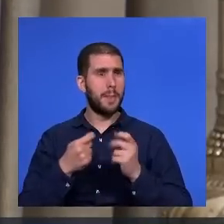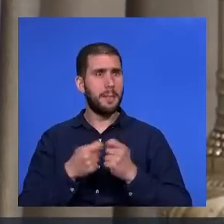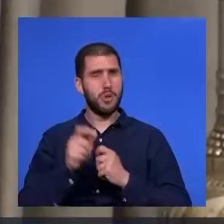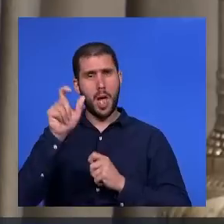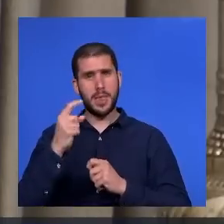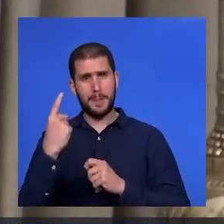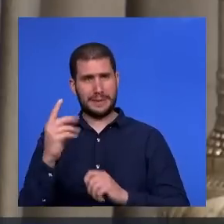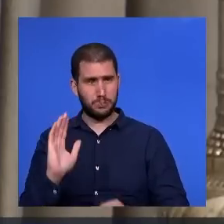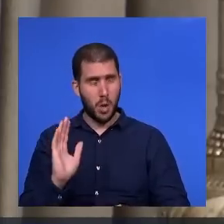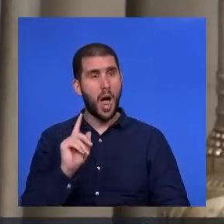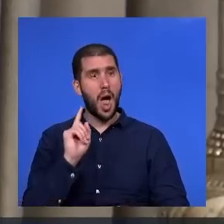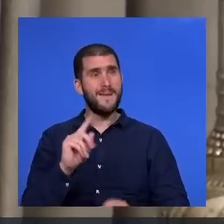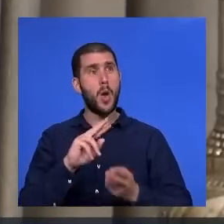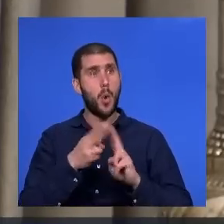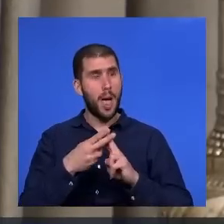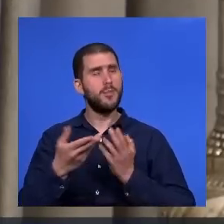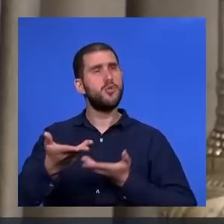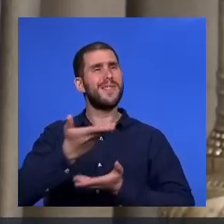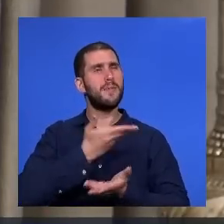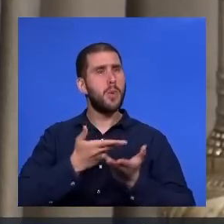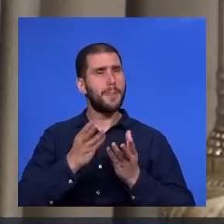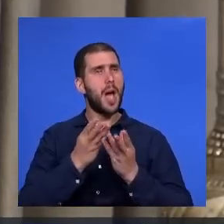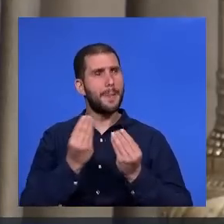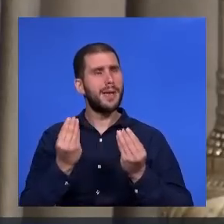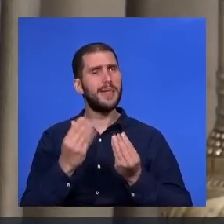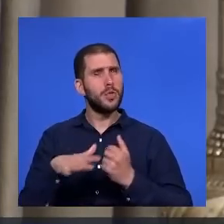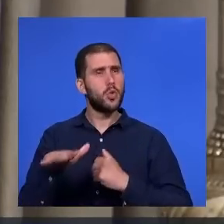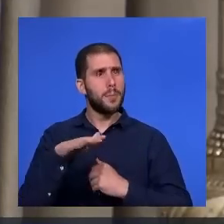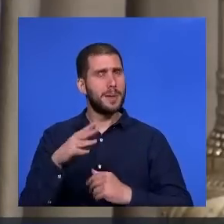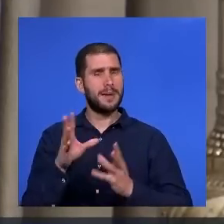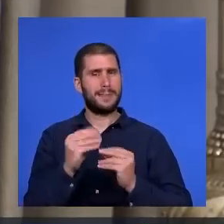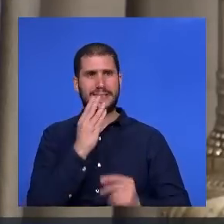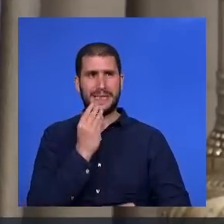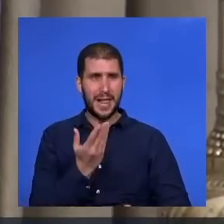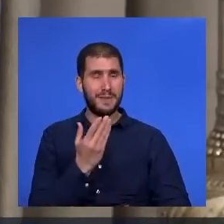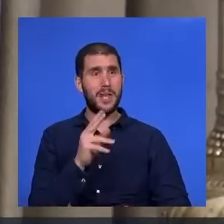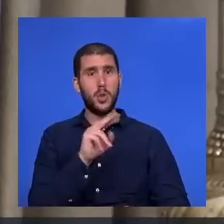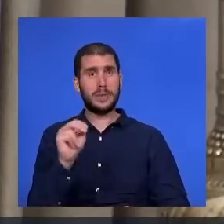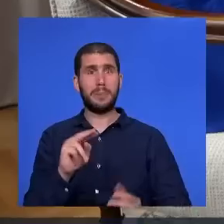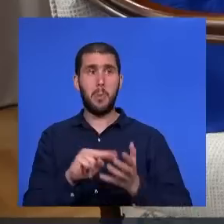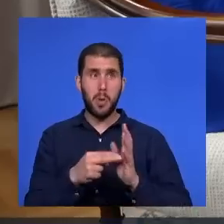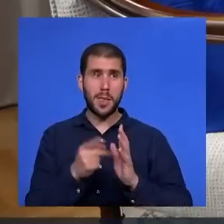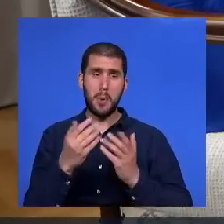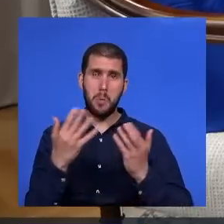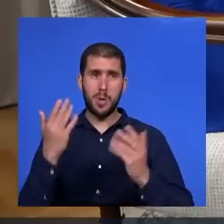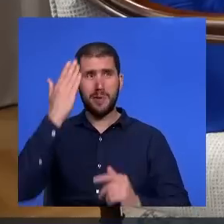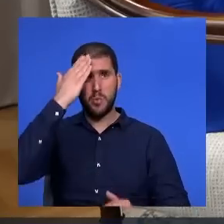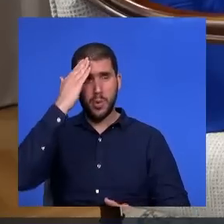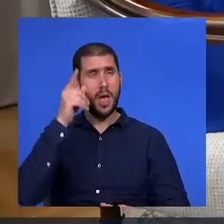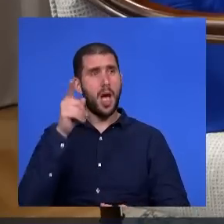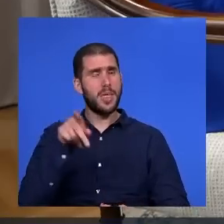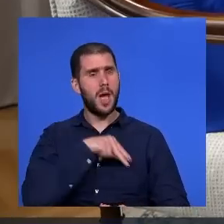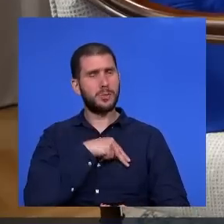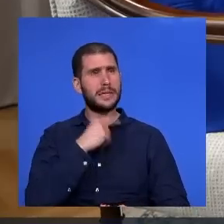אלמוני, אבל העולם משתף פעולה בהרבה מאוד תחומים במדינת ישראל, והסוגיות הפוליטיות הן ברורות ומקורות. כי אתה לקחת על עצמך